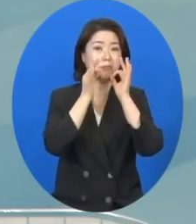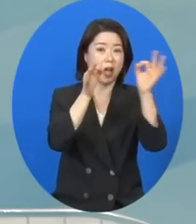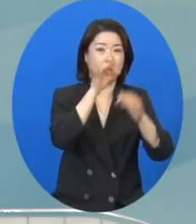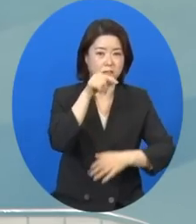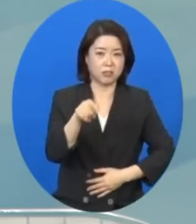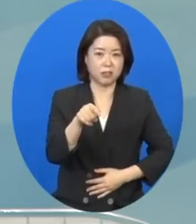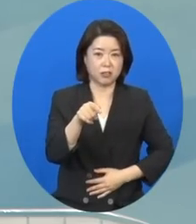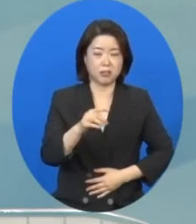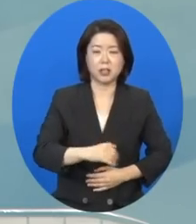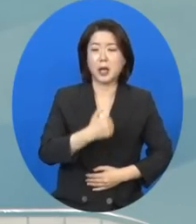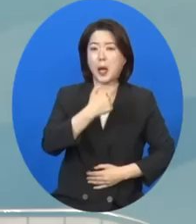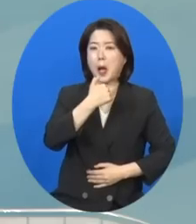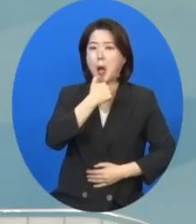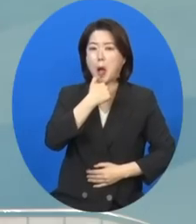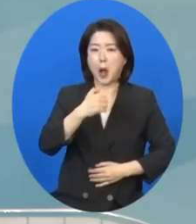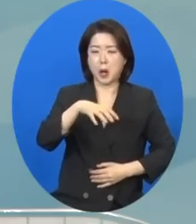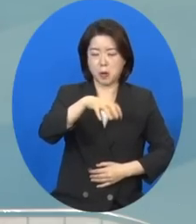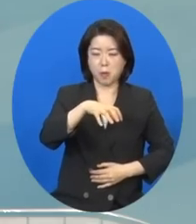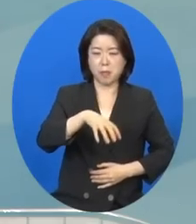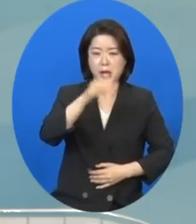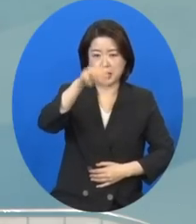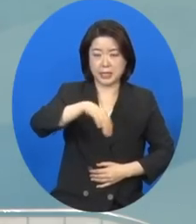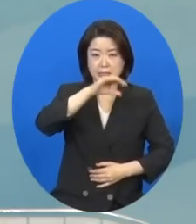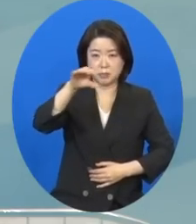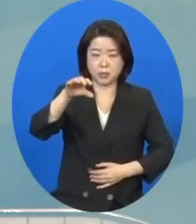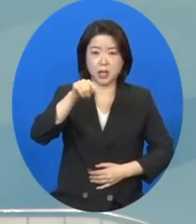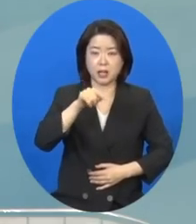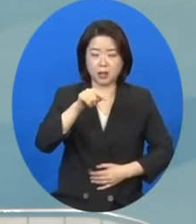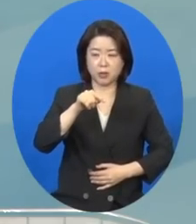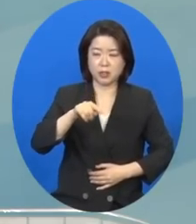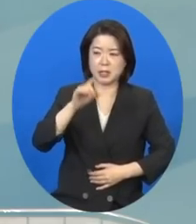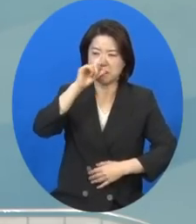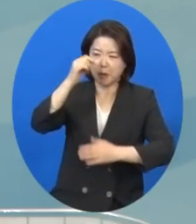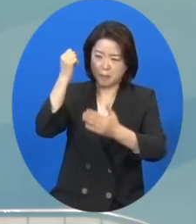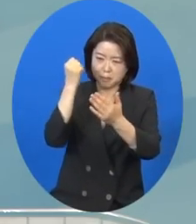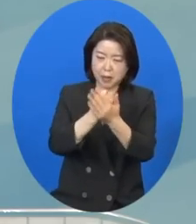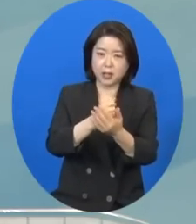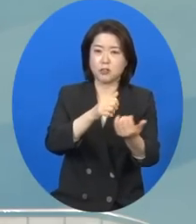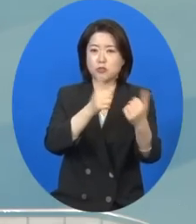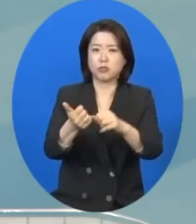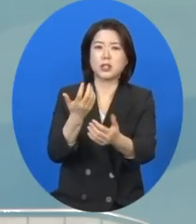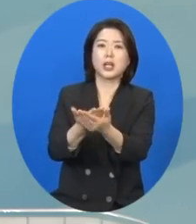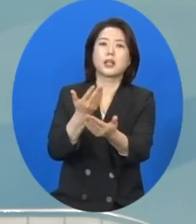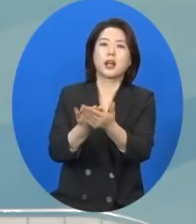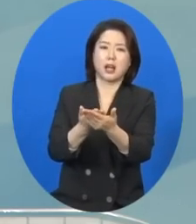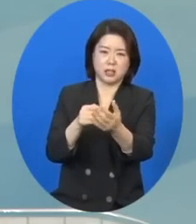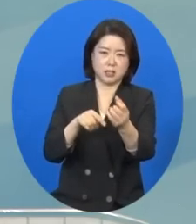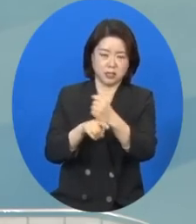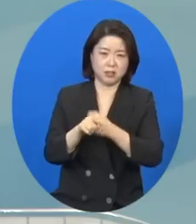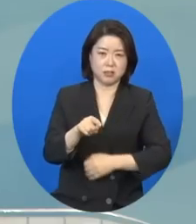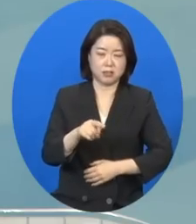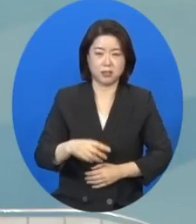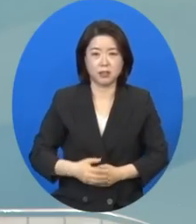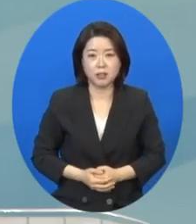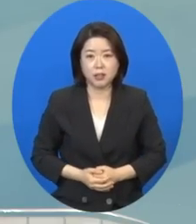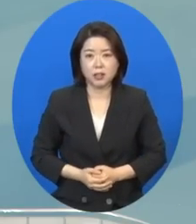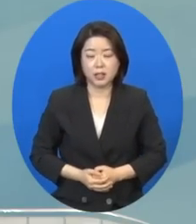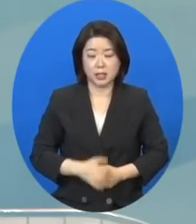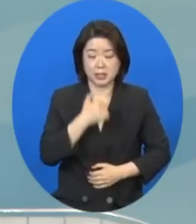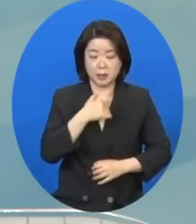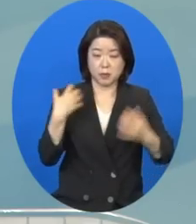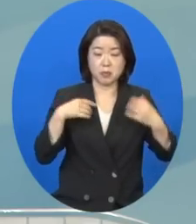로마의 사양들인 십자가의 예수님을 못 박아 죽여야 한다는 것이죠 빌라도는 계속해서 그들을